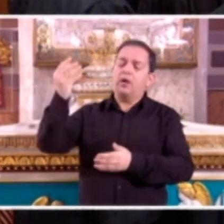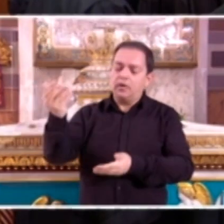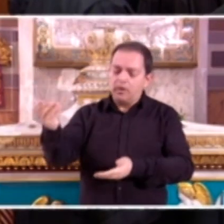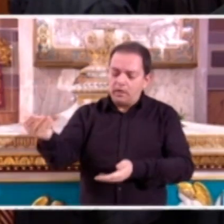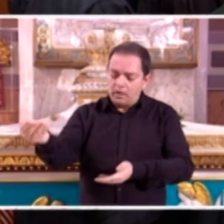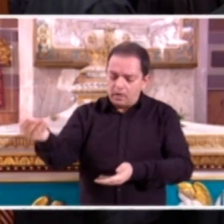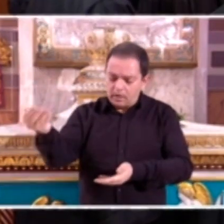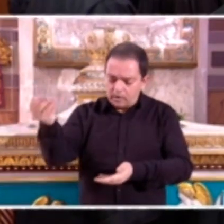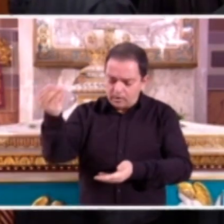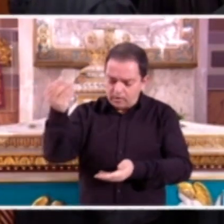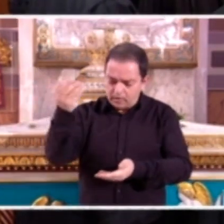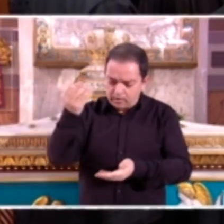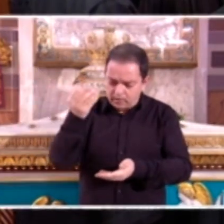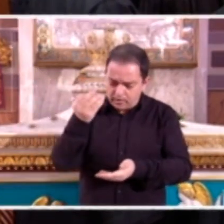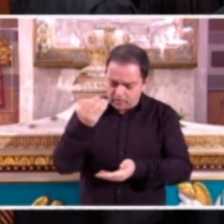Κύριε